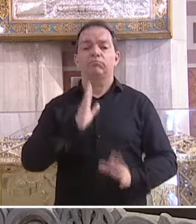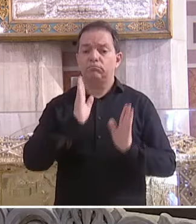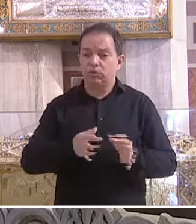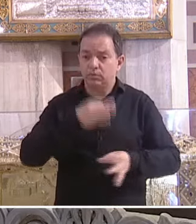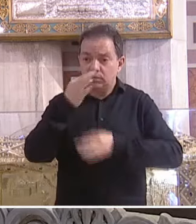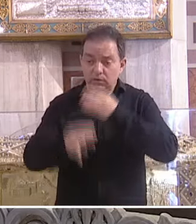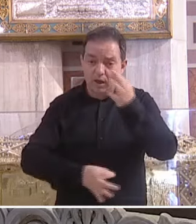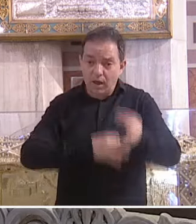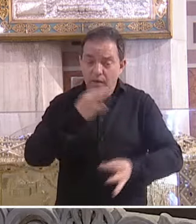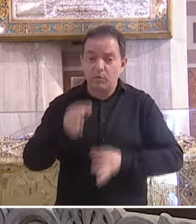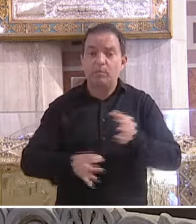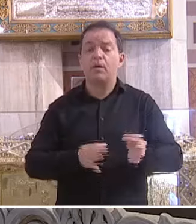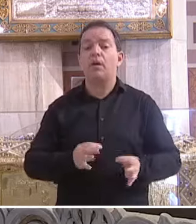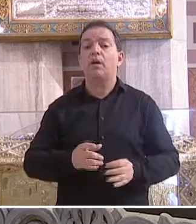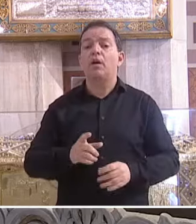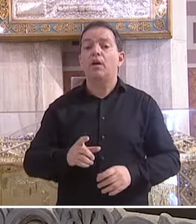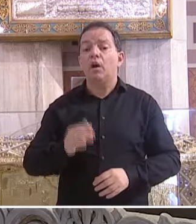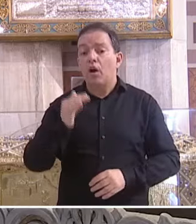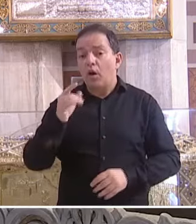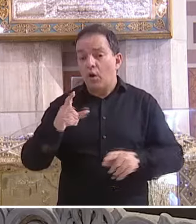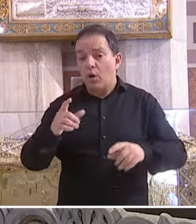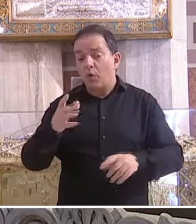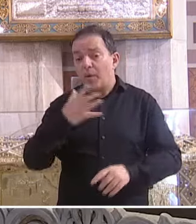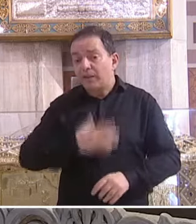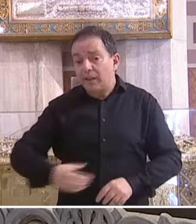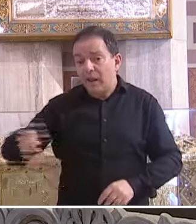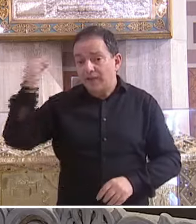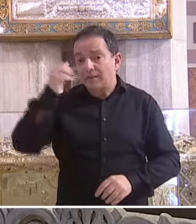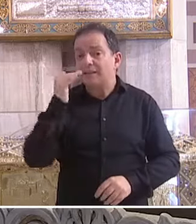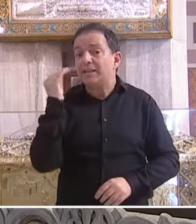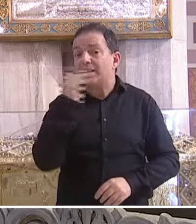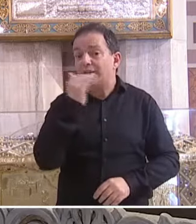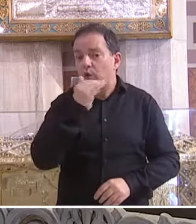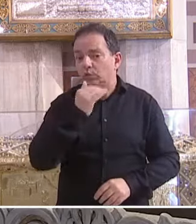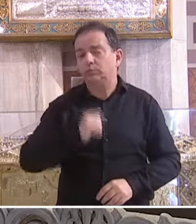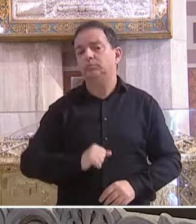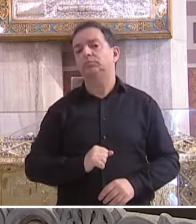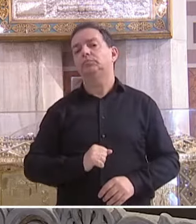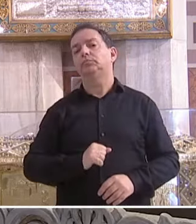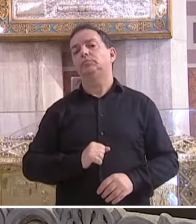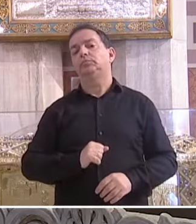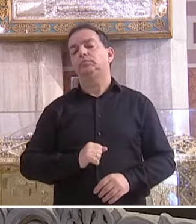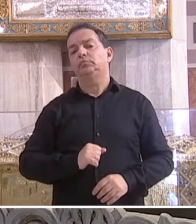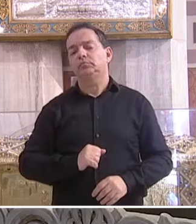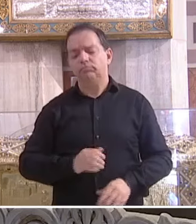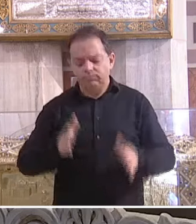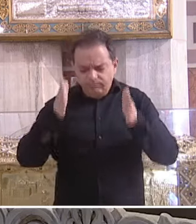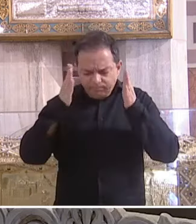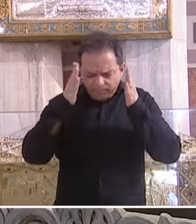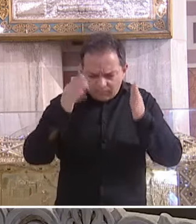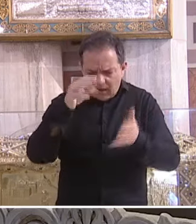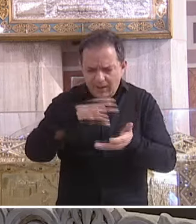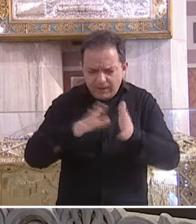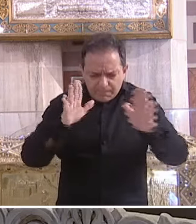ότι ο Γρηγόριος ως Πατριάρχης εκδαπανάται στην διακονία της Εκκλησίας και